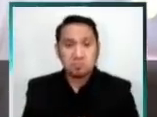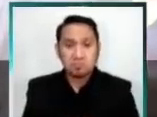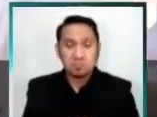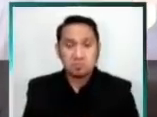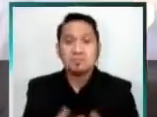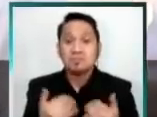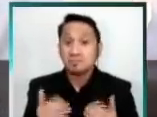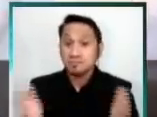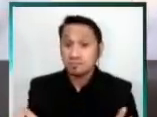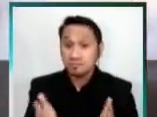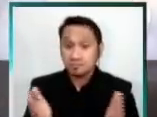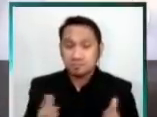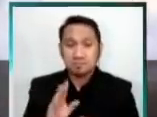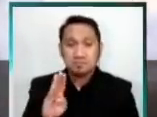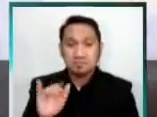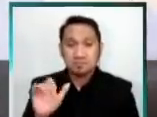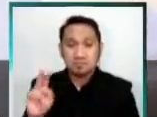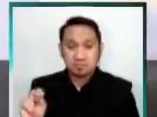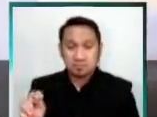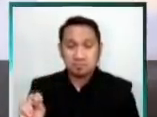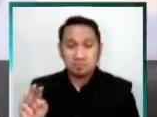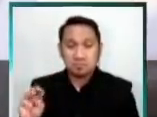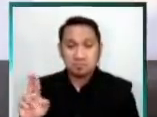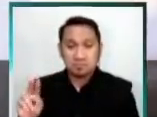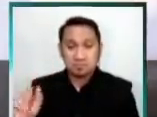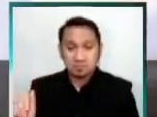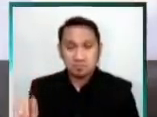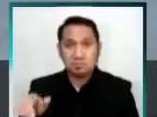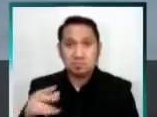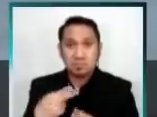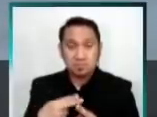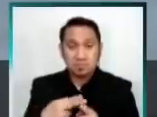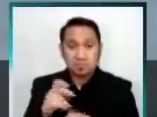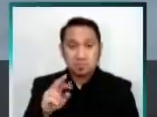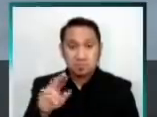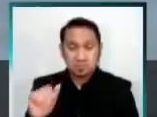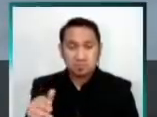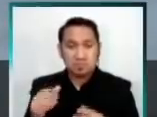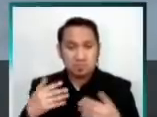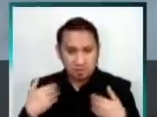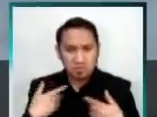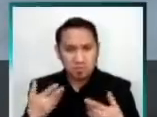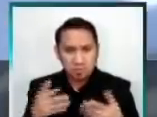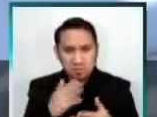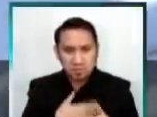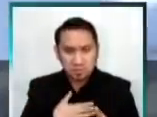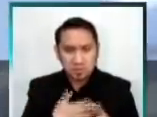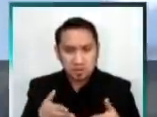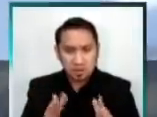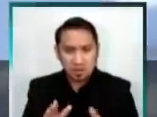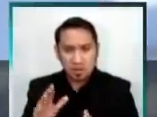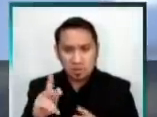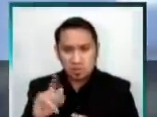Hinikayat naman ni Bayan Muna Chairman Nery Colmenares ang gobyerno na isubsidize ang self-administered antigen kits. Halos katumbas daw kasi ng minimum